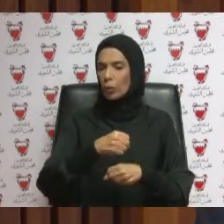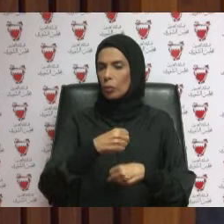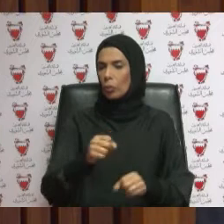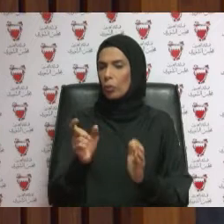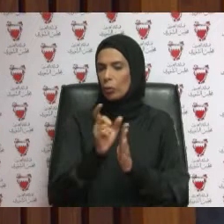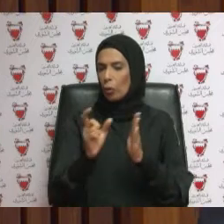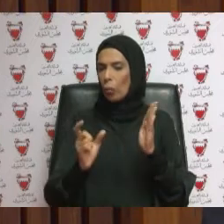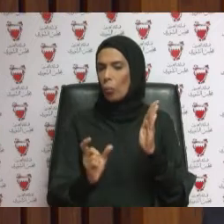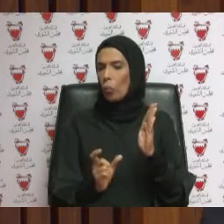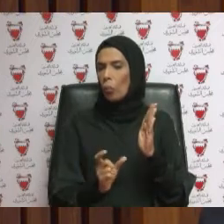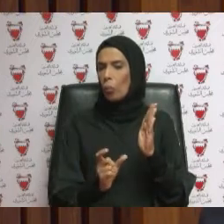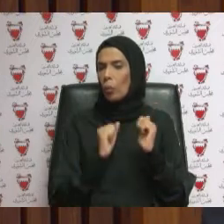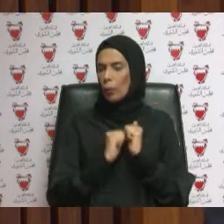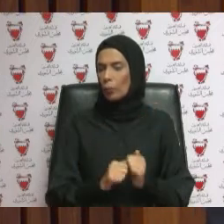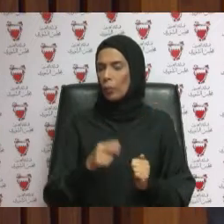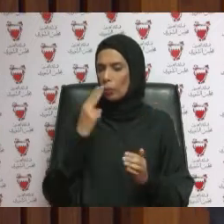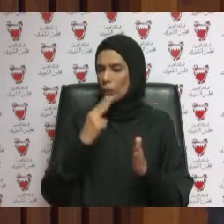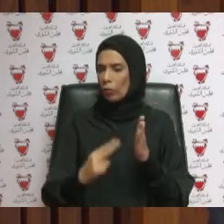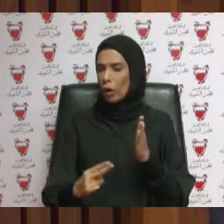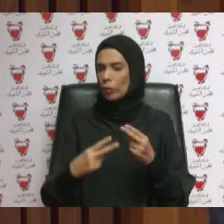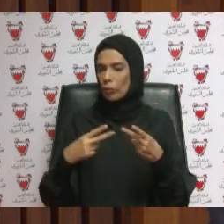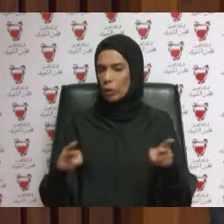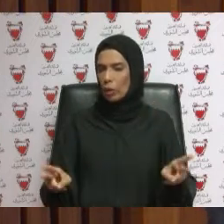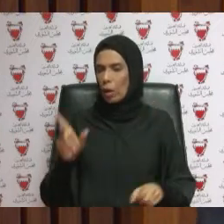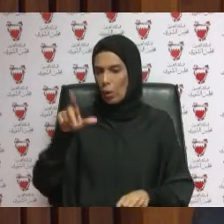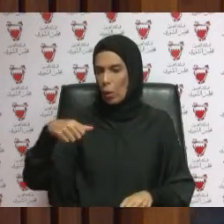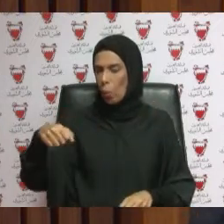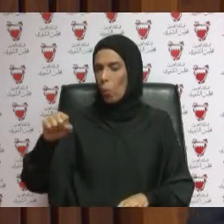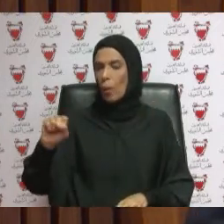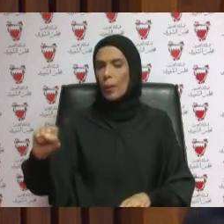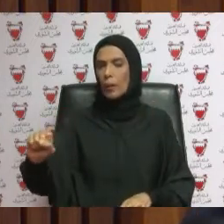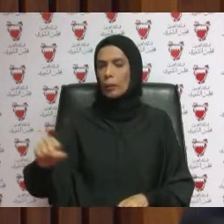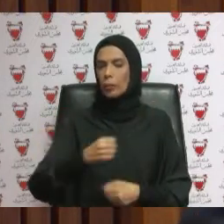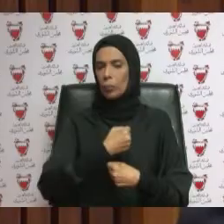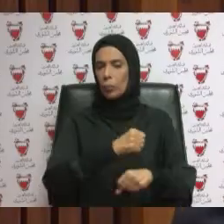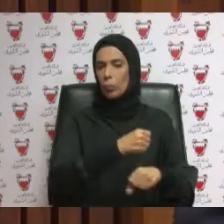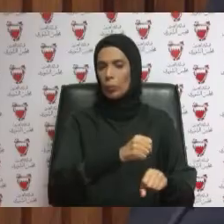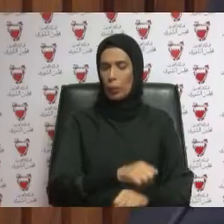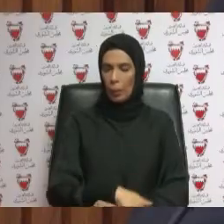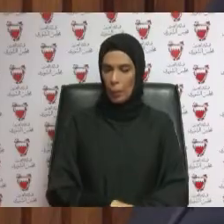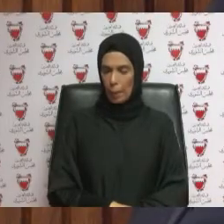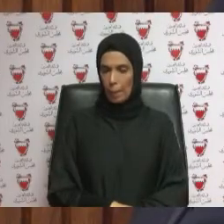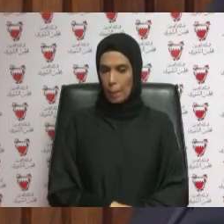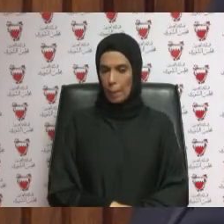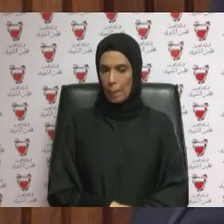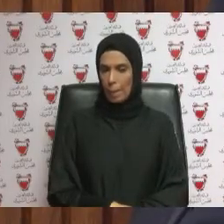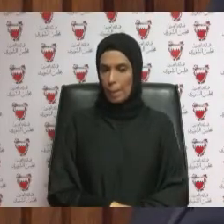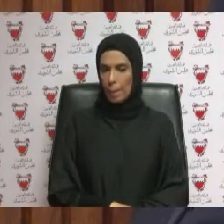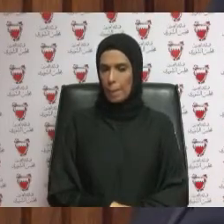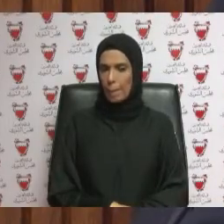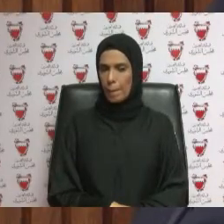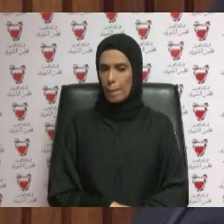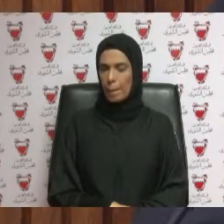التي تحدد بقرار منها بعد موافقة الوزير المعني بشؤون البلديات. طيب نصوت على البند جيم